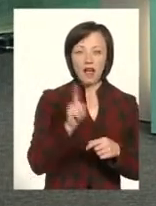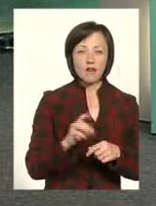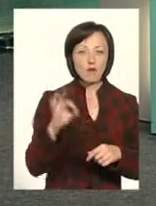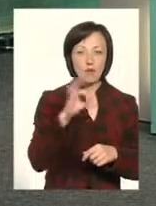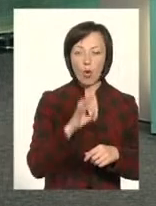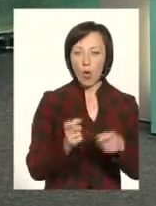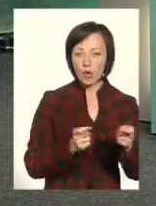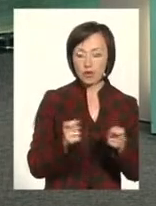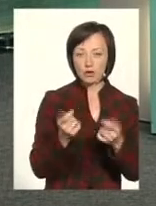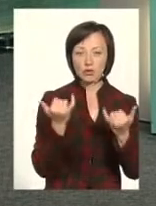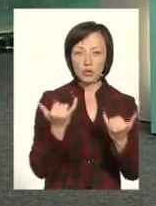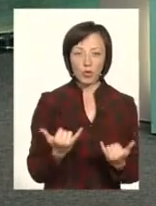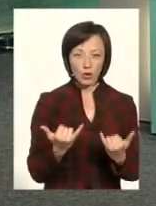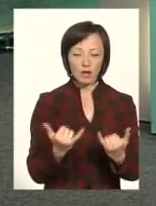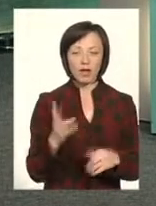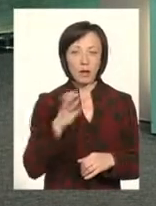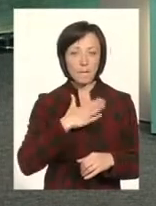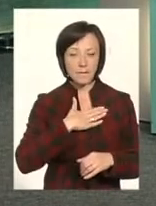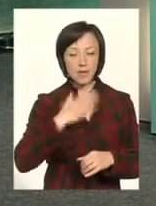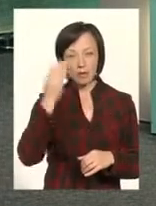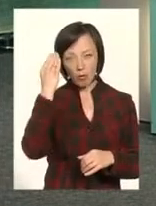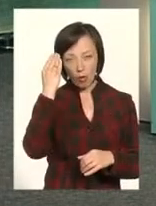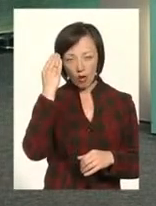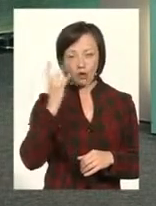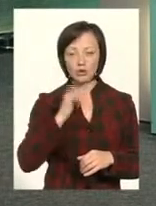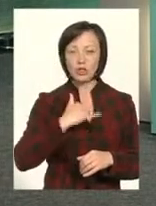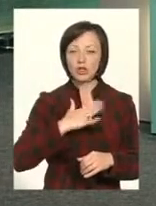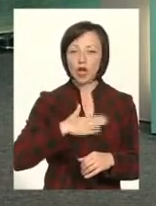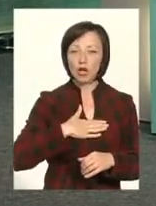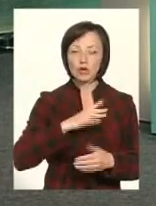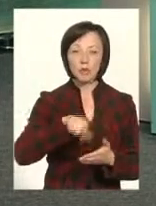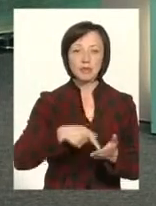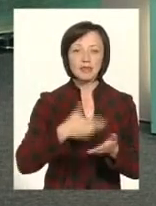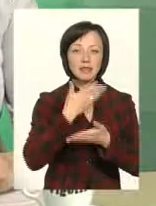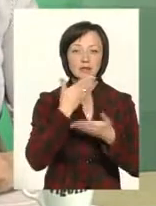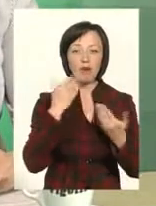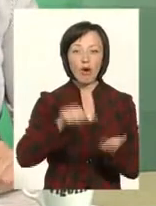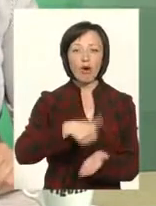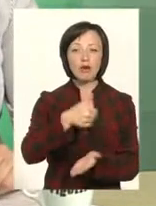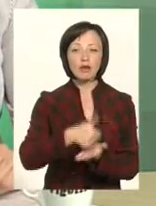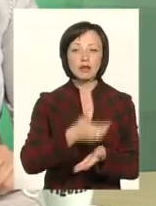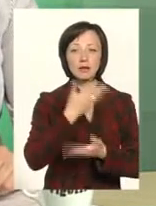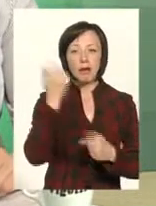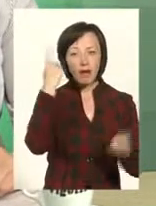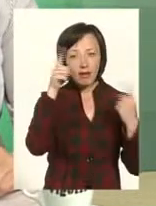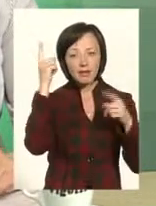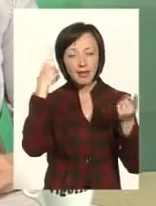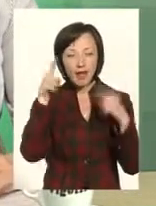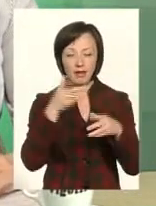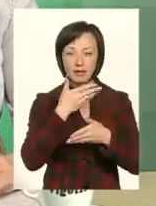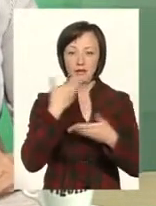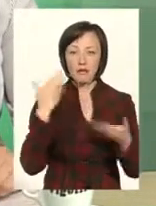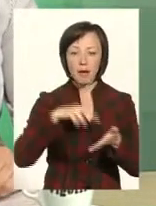не в координації. Сьогодні, на мій погляд, в нашого міста немає самого головного, немає ідеї,